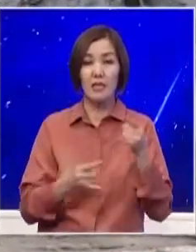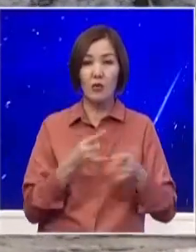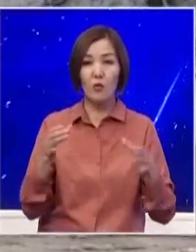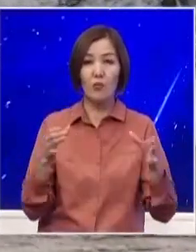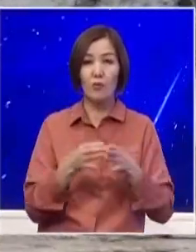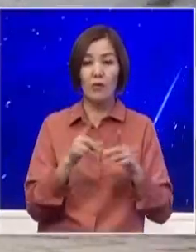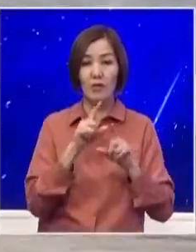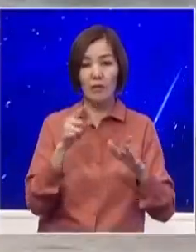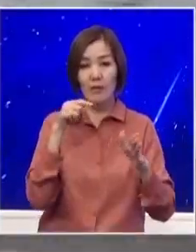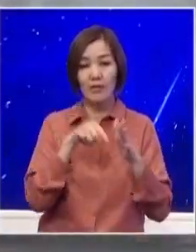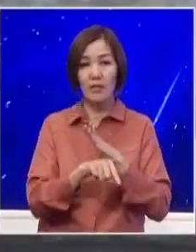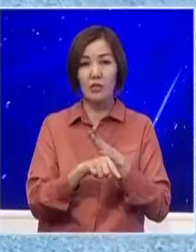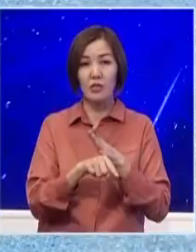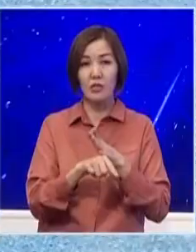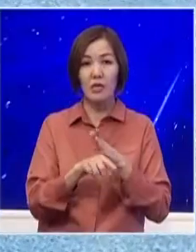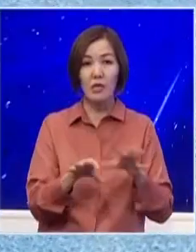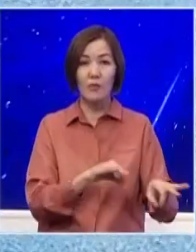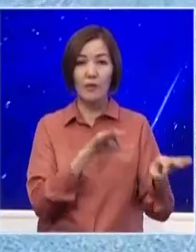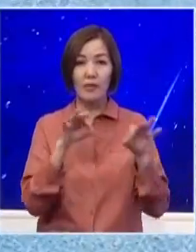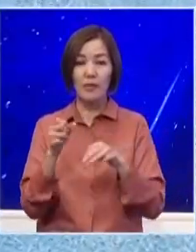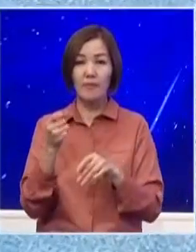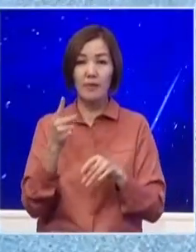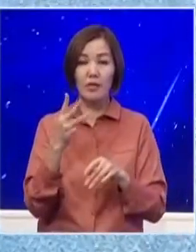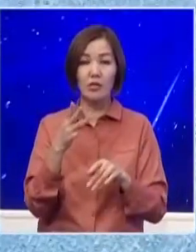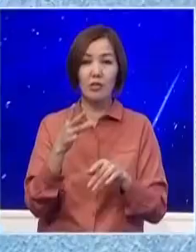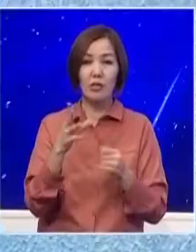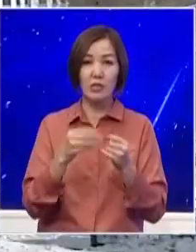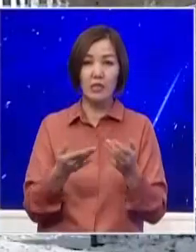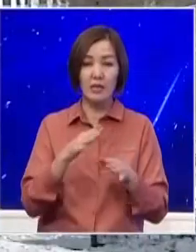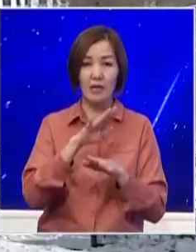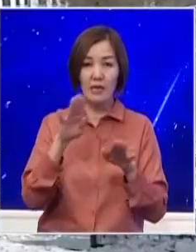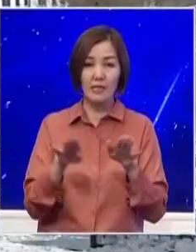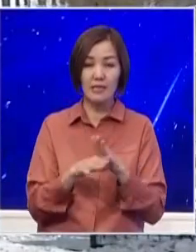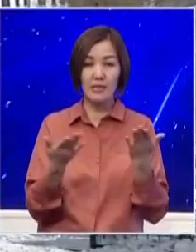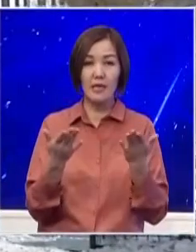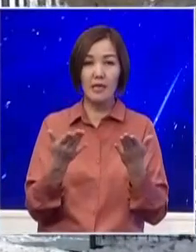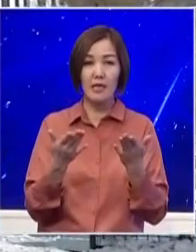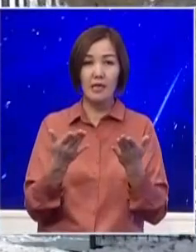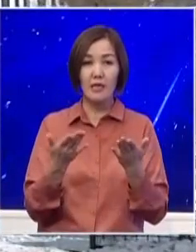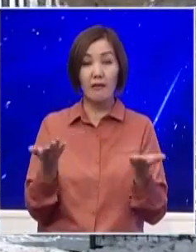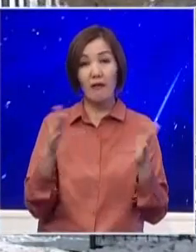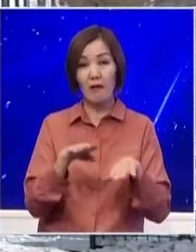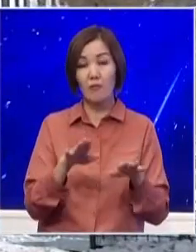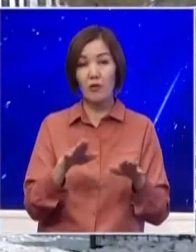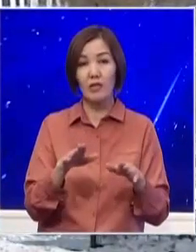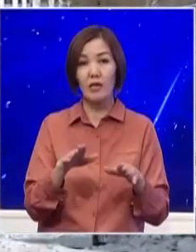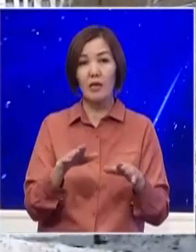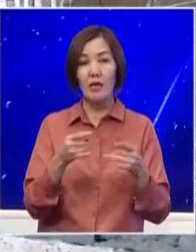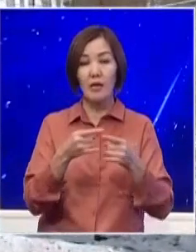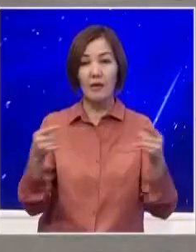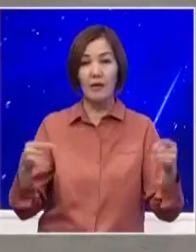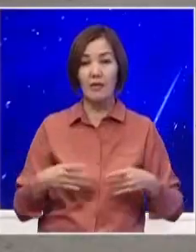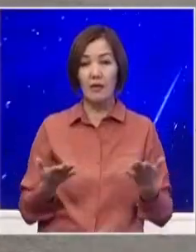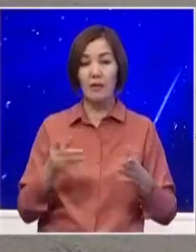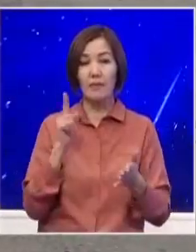қоғамының ғимараты ішінара жойылуға ұшырады. Бірнеше адам үйінде астында және ғимараттың жоғарғы қабаттағы қылтимада қалып қояды. Алайда құтқарушылар